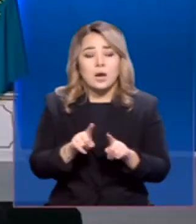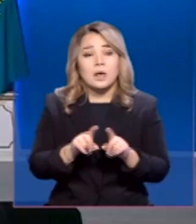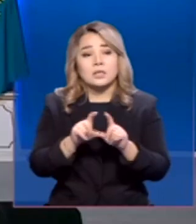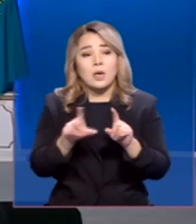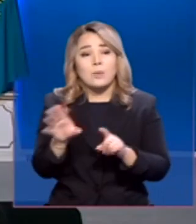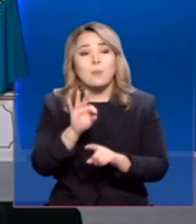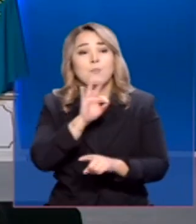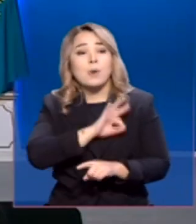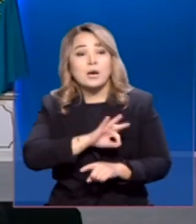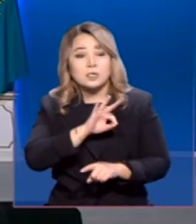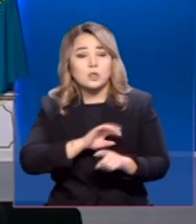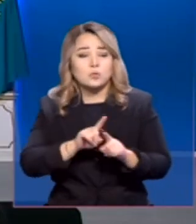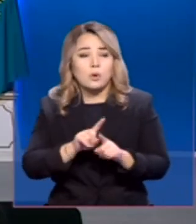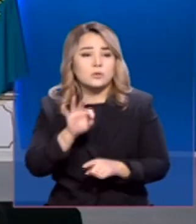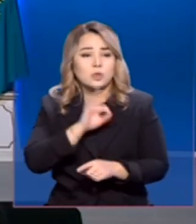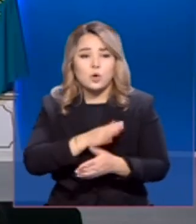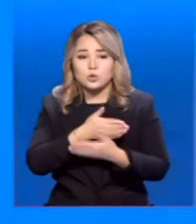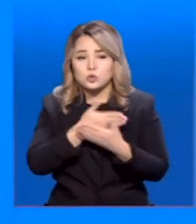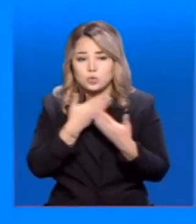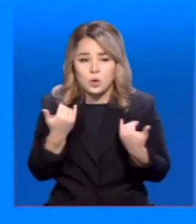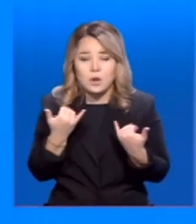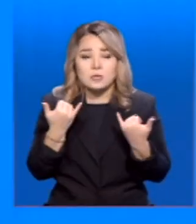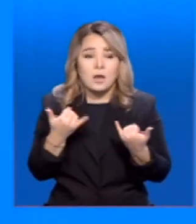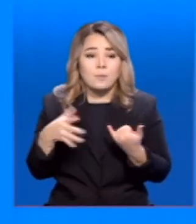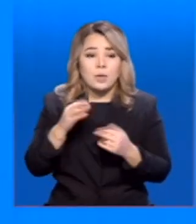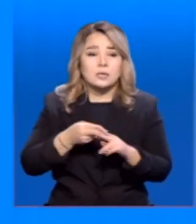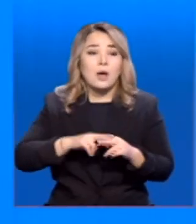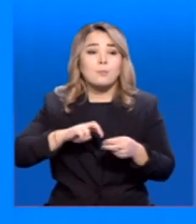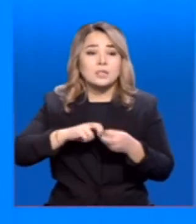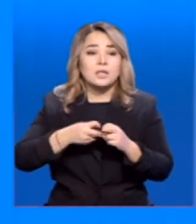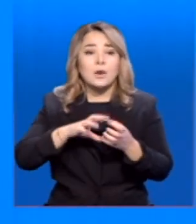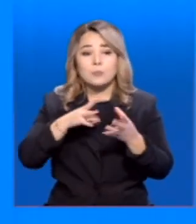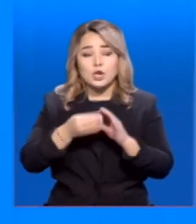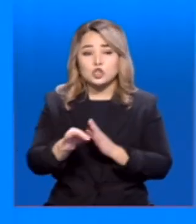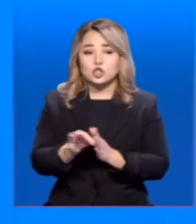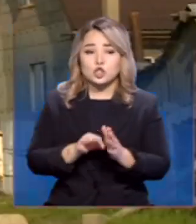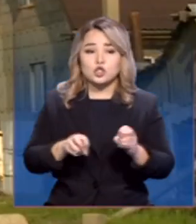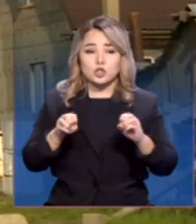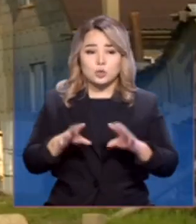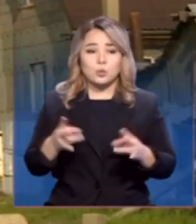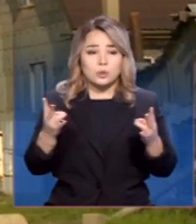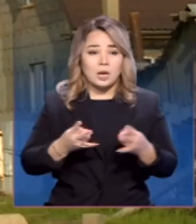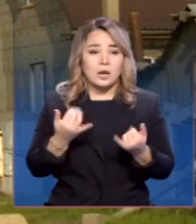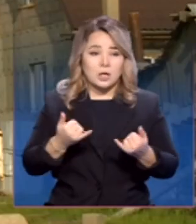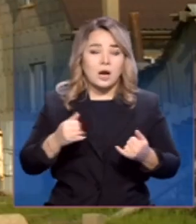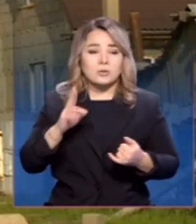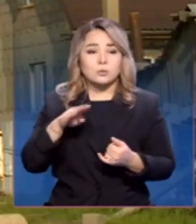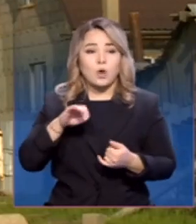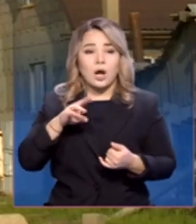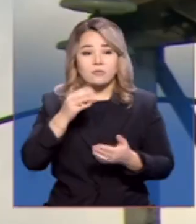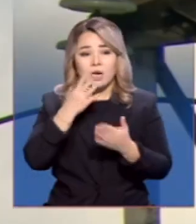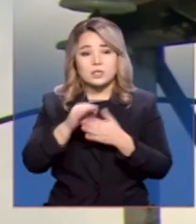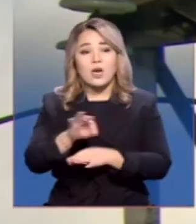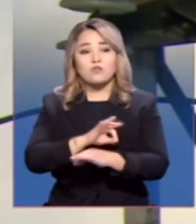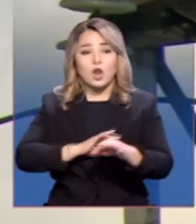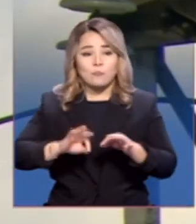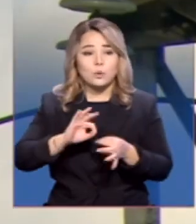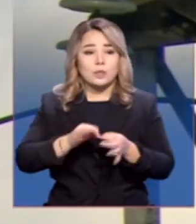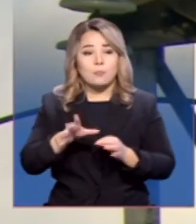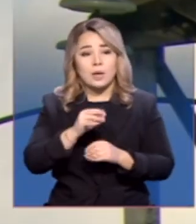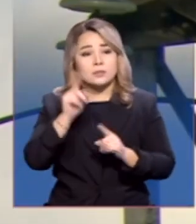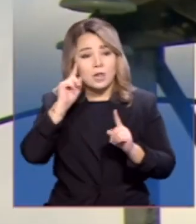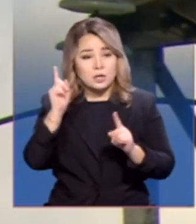ғимараттары пайдалануға жарамсыз. Осы мәселенің бәрін шұғыл шешу қажет. Қасым Жомарт Тоқаев аймақтың инфрақұрылым жайында біліп